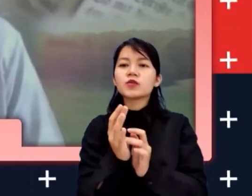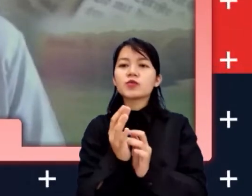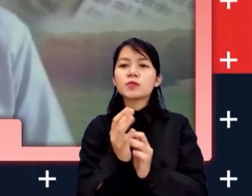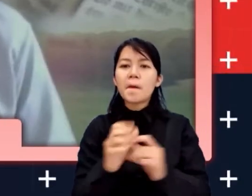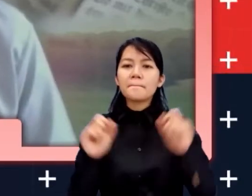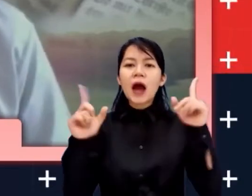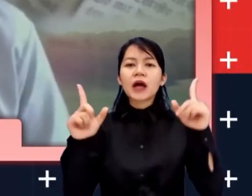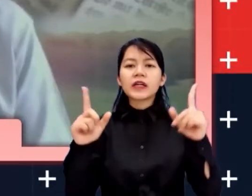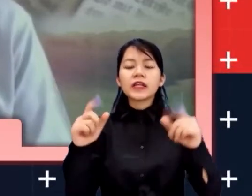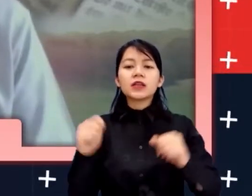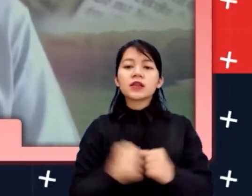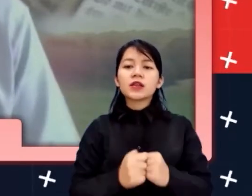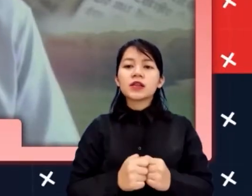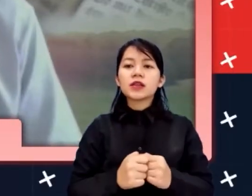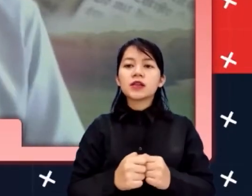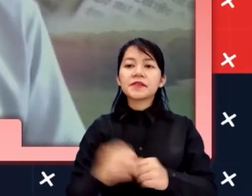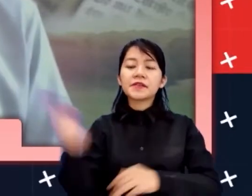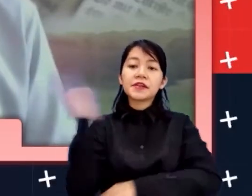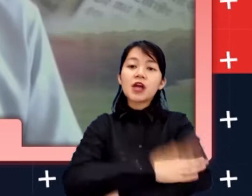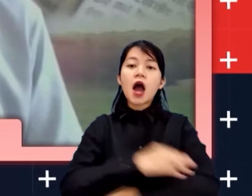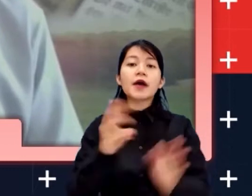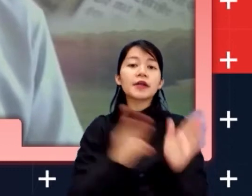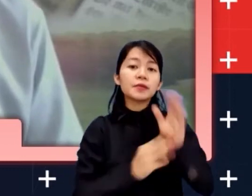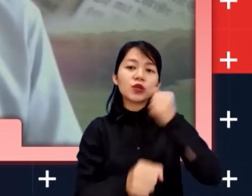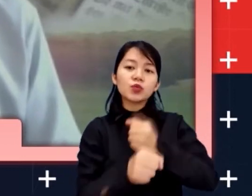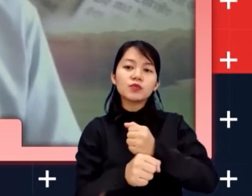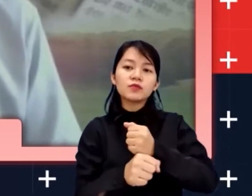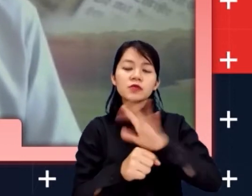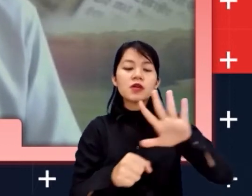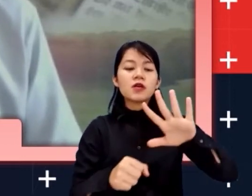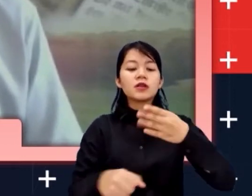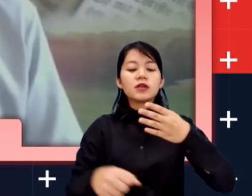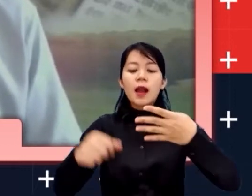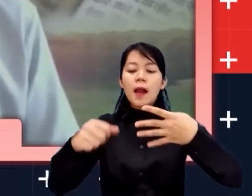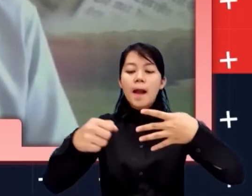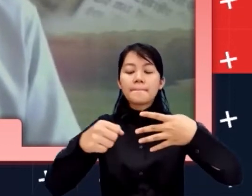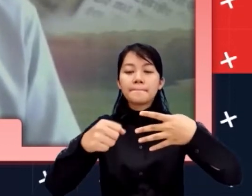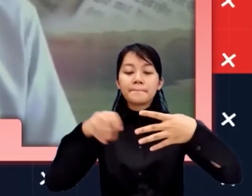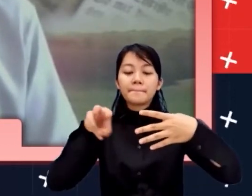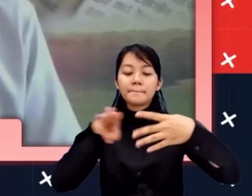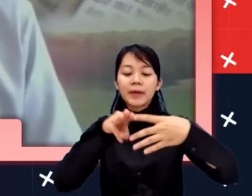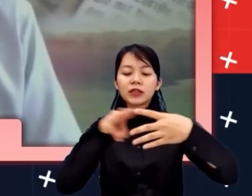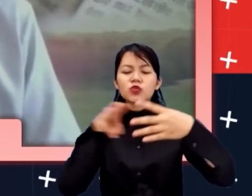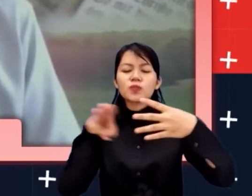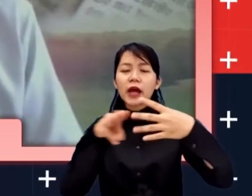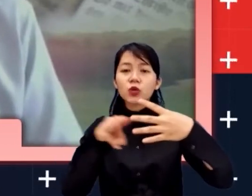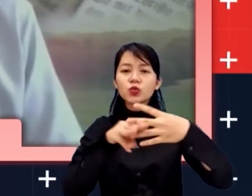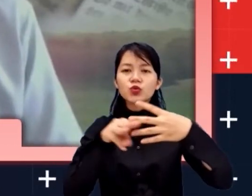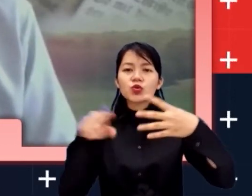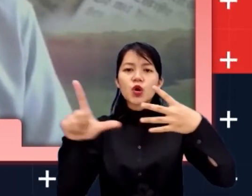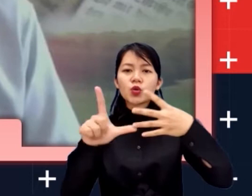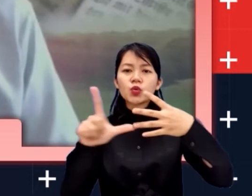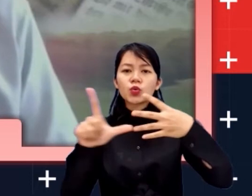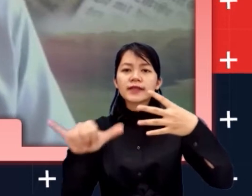Markus, Lukas, dan Yohanes, keempat-empatnya menyebutkan tentang hari di mana